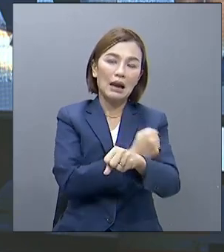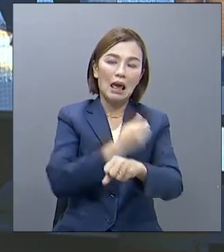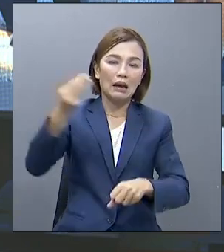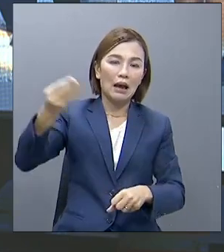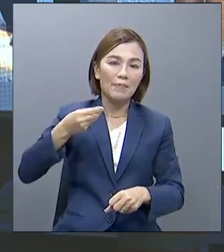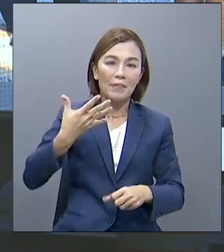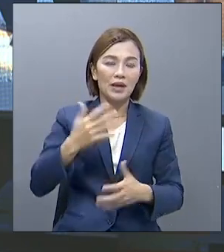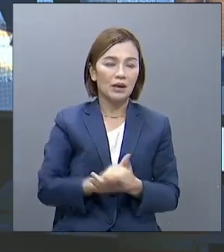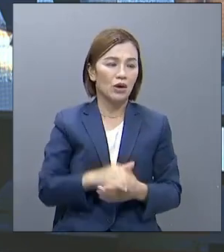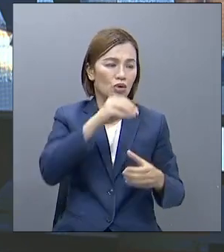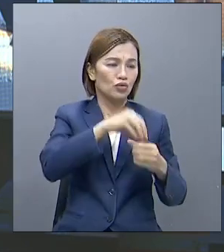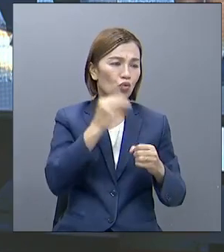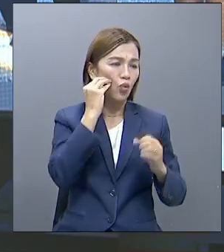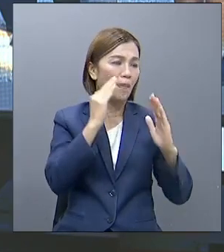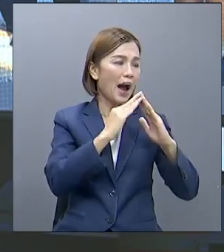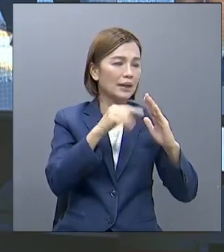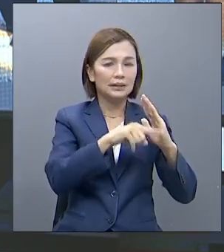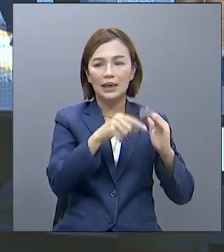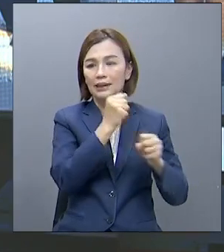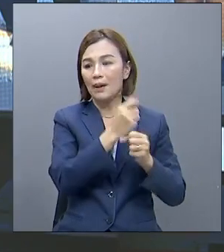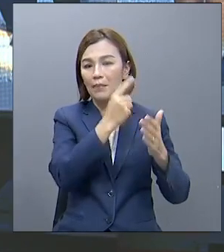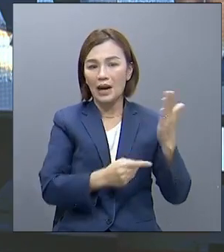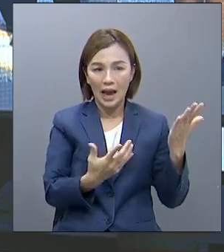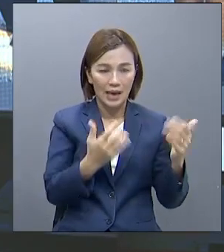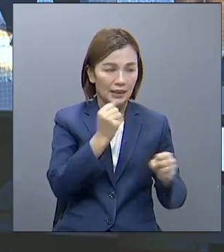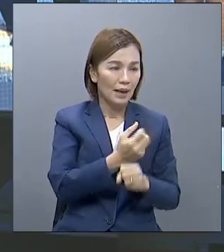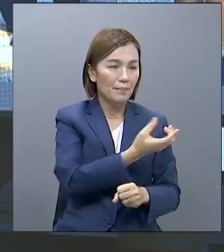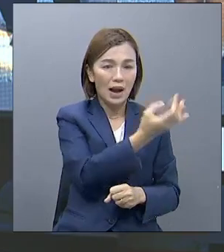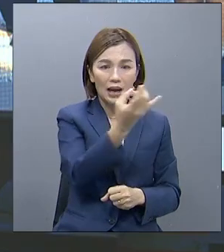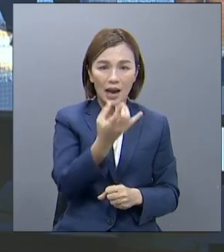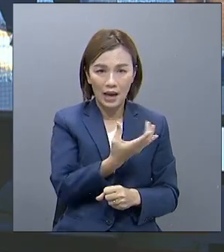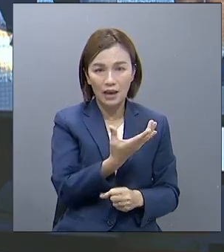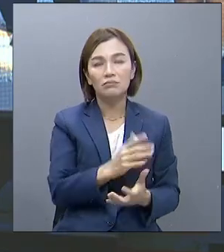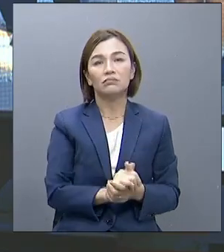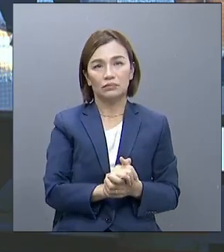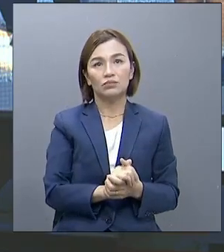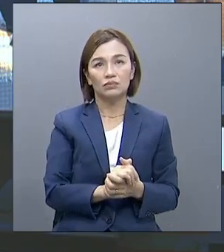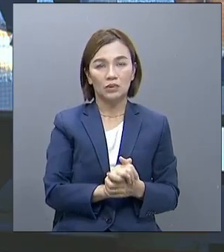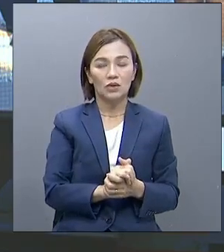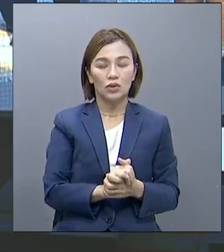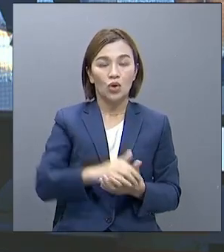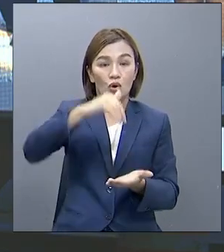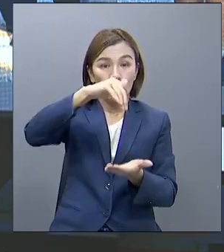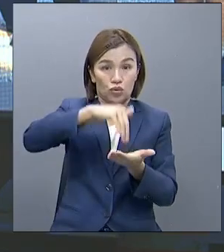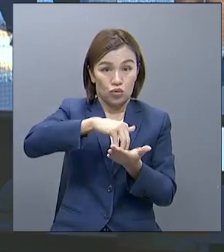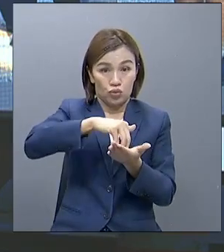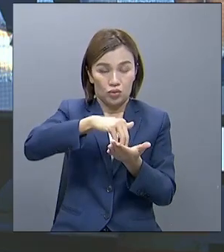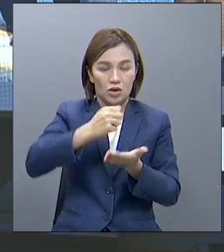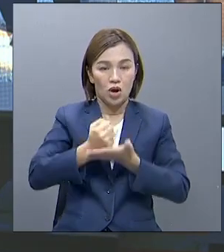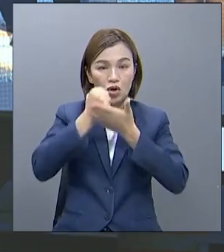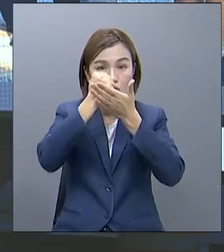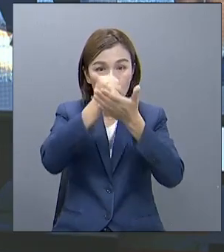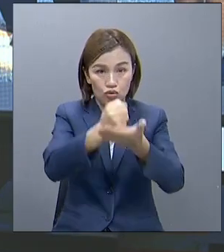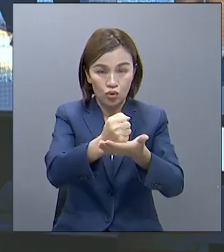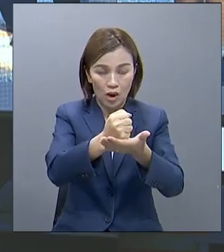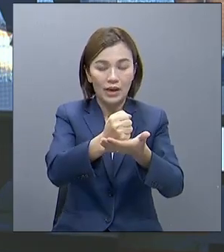จะทำอะไรอะคะงานที่มีจะต้องหางานแบบไหนเรื่องนี้หาทางสำนักงานอัยการคุ้มครองสิทธิและช่วยเหลือทางกฎหมายและบังคับคดี